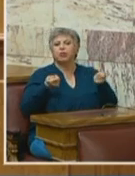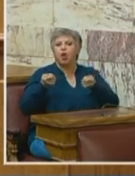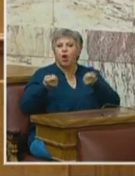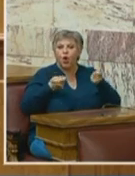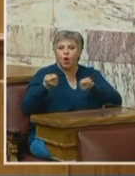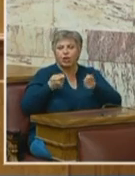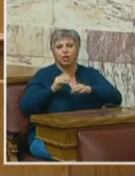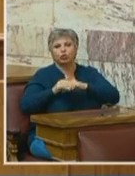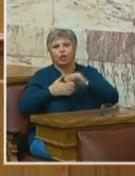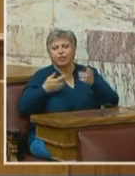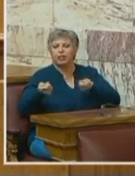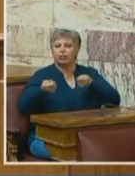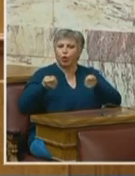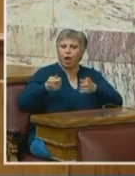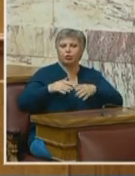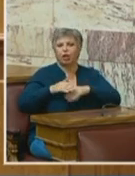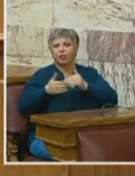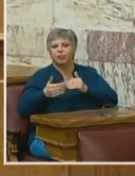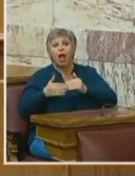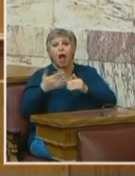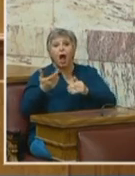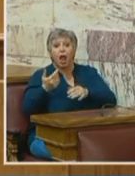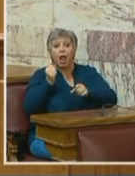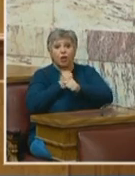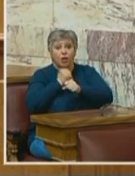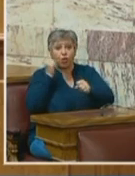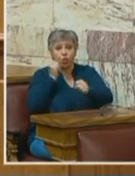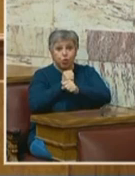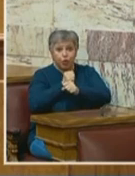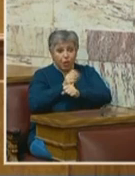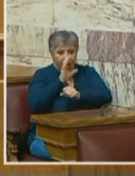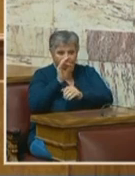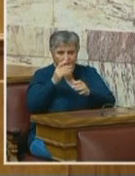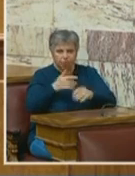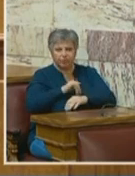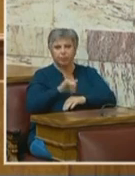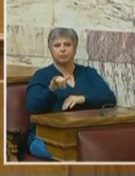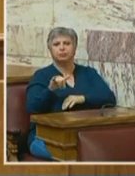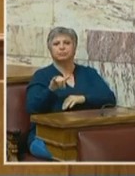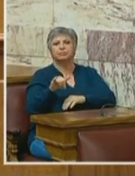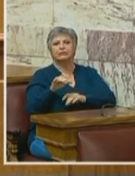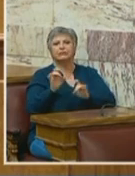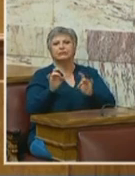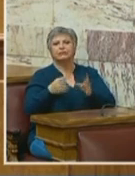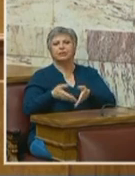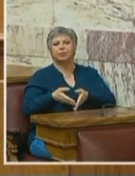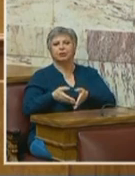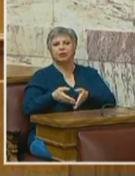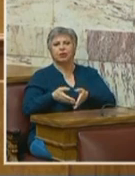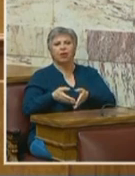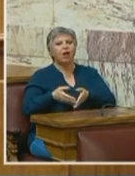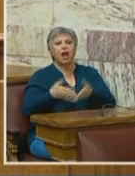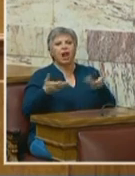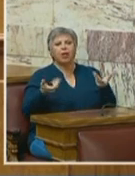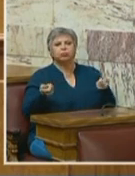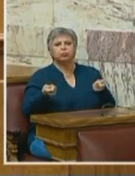μην εργάζεται. Και πώς να εργαστεί, άλλωστε, όταν η πλειοψηφία επέλεξε να